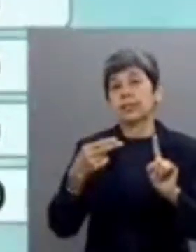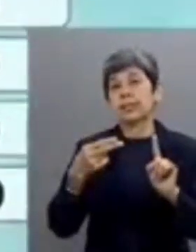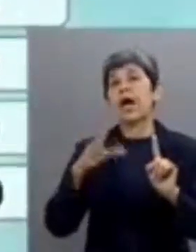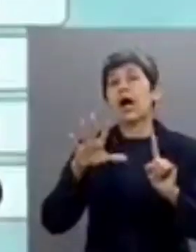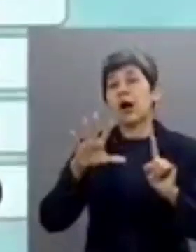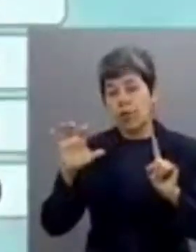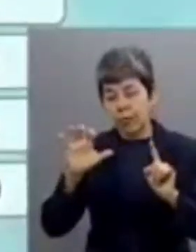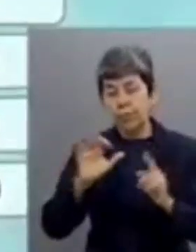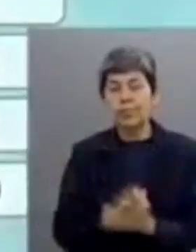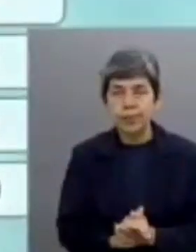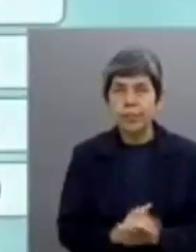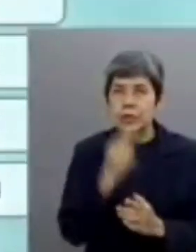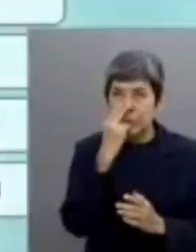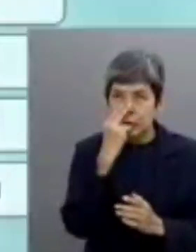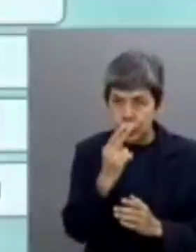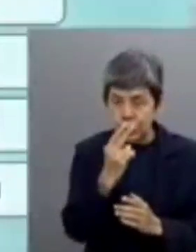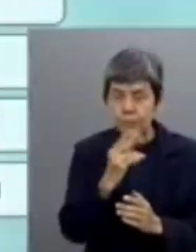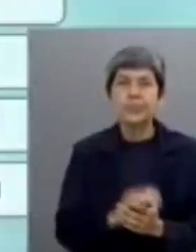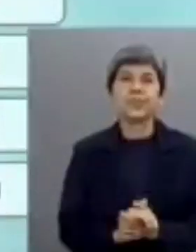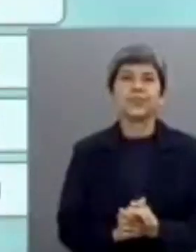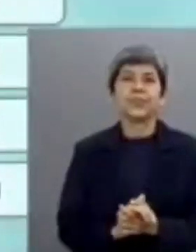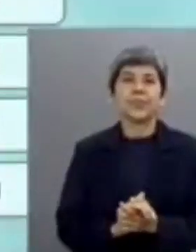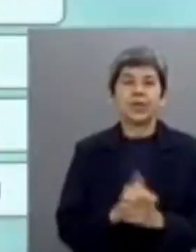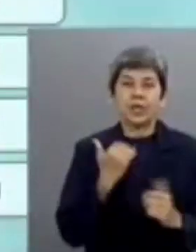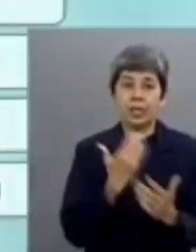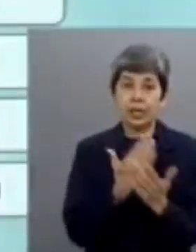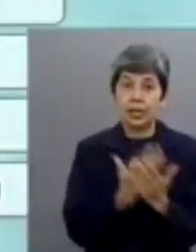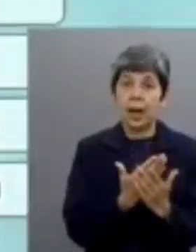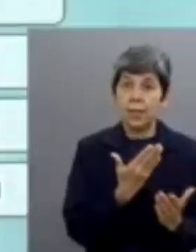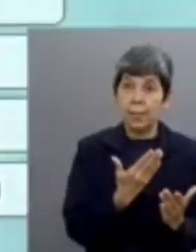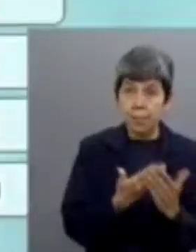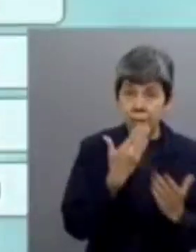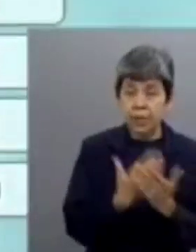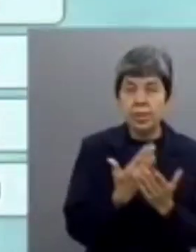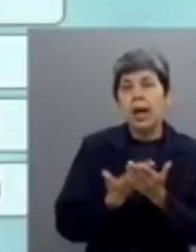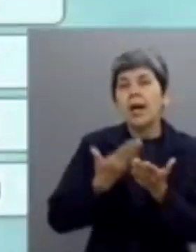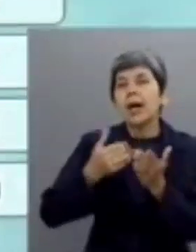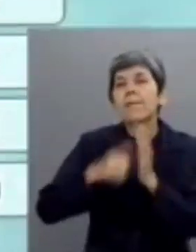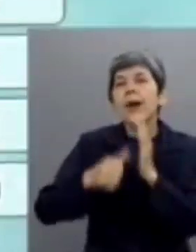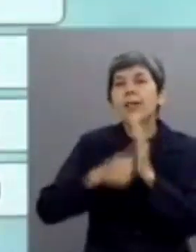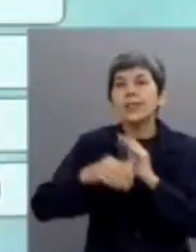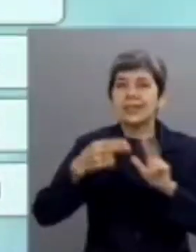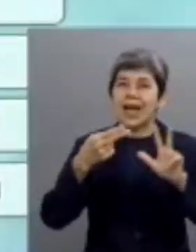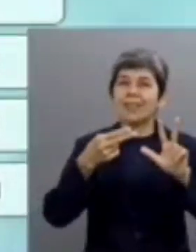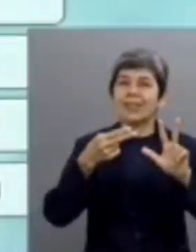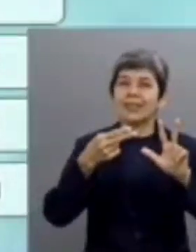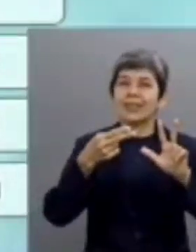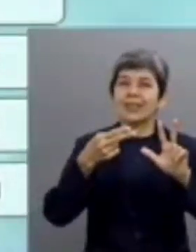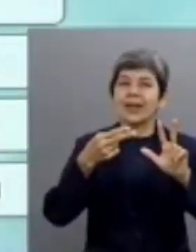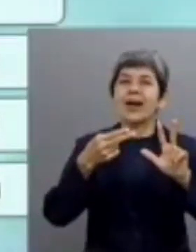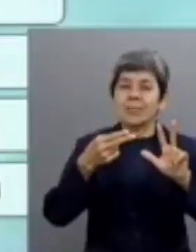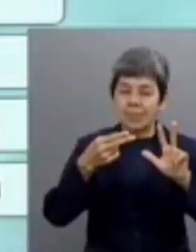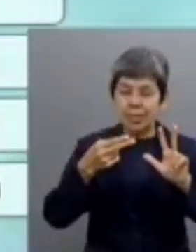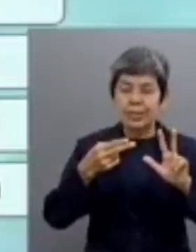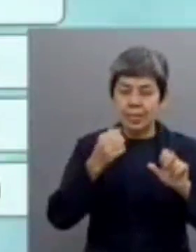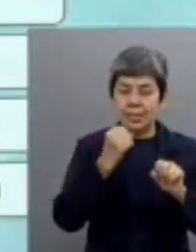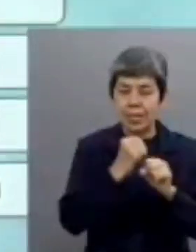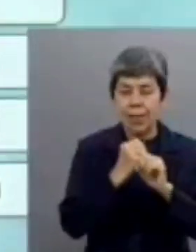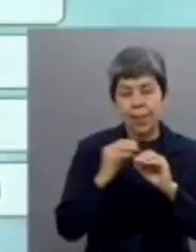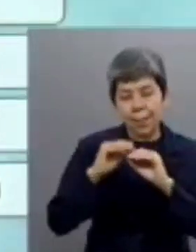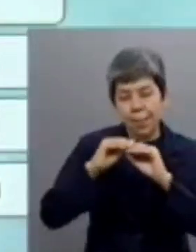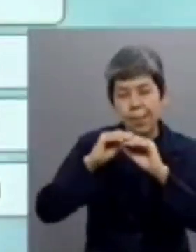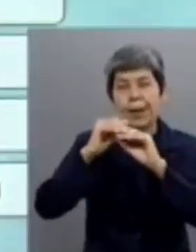หนึ่งบาทจนถึงสามแสนบาทต่อปีอัตราภาษีห้าเปอร์เซ็นหากชอบเต็มจำนวนที่ 3หมื่นบาท